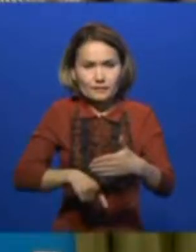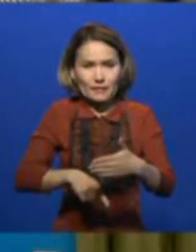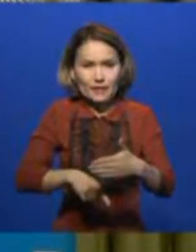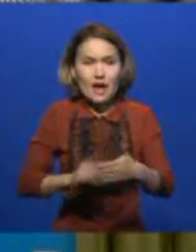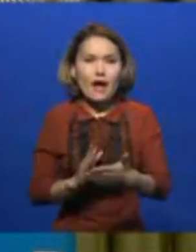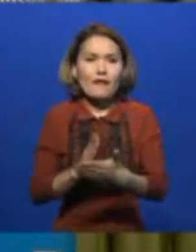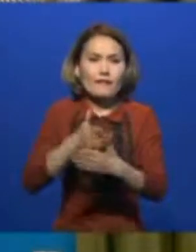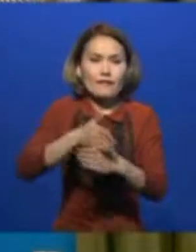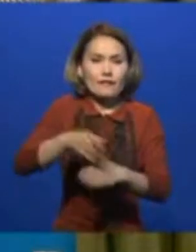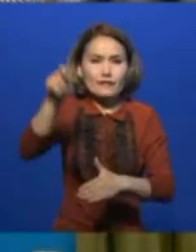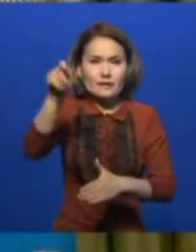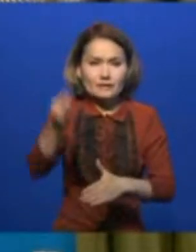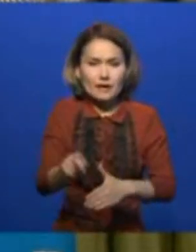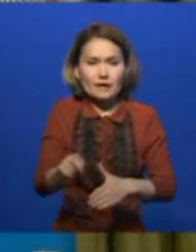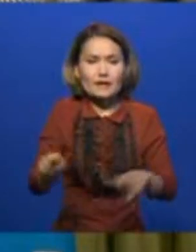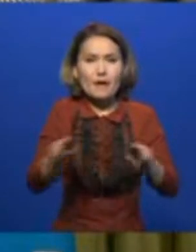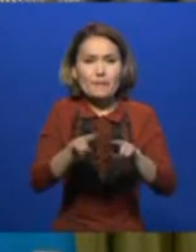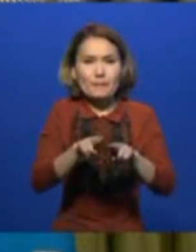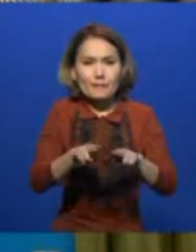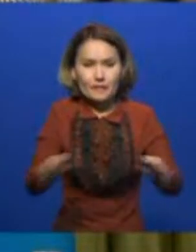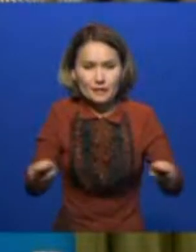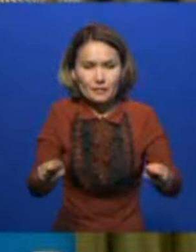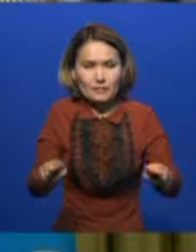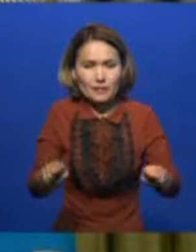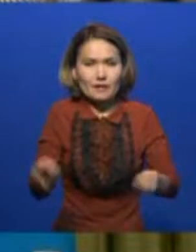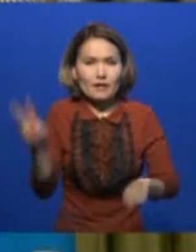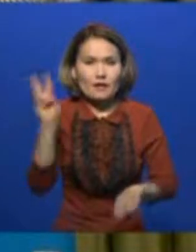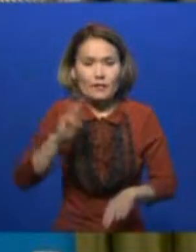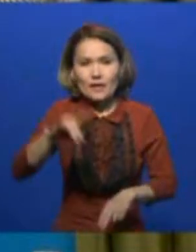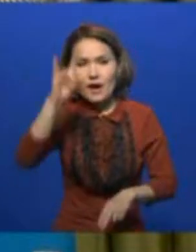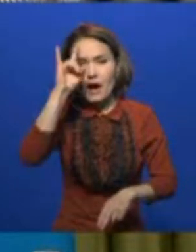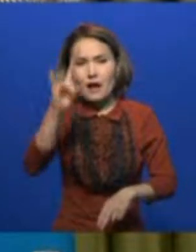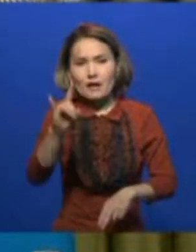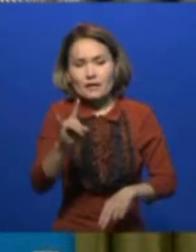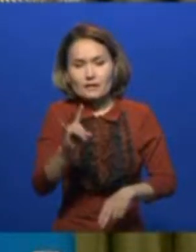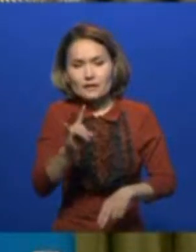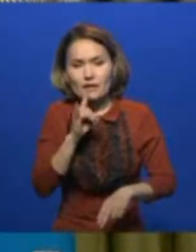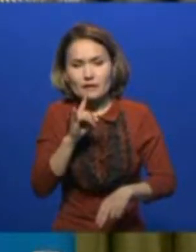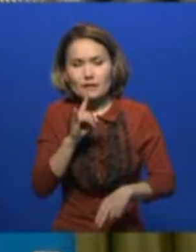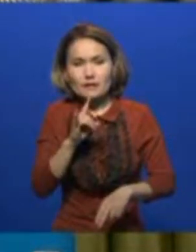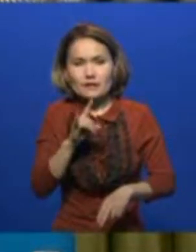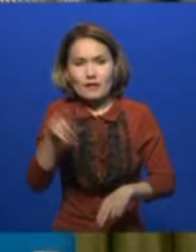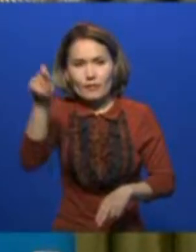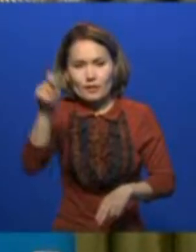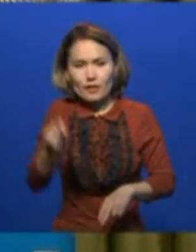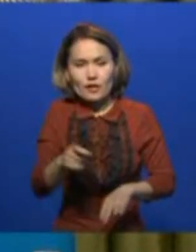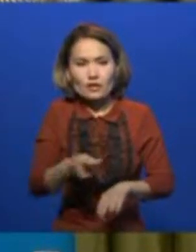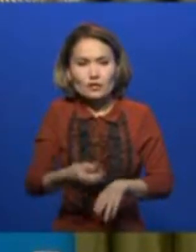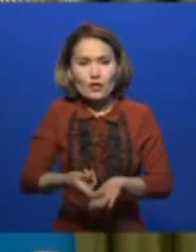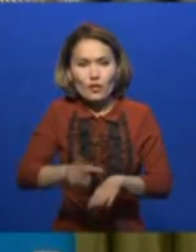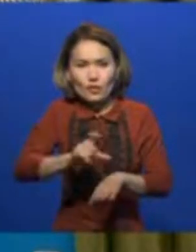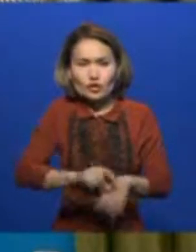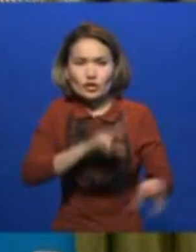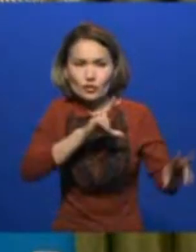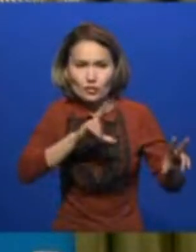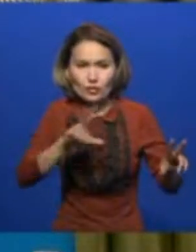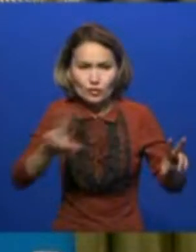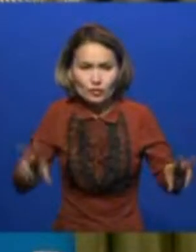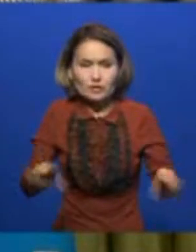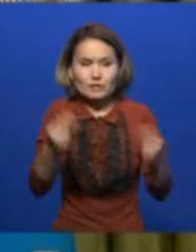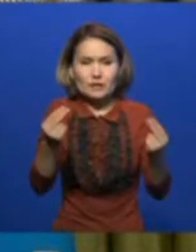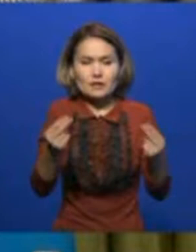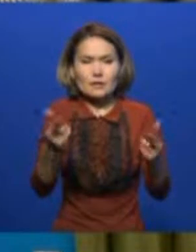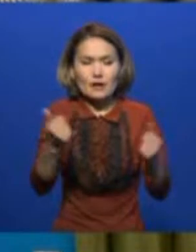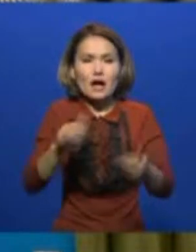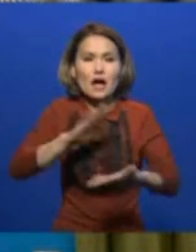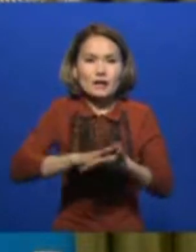визит премьера Каасяна в Казахстан был очень успешным. Обо всем договорились. И вот